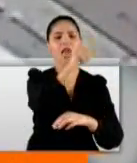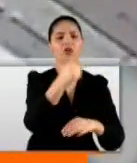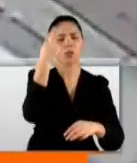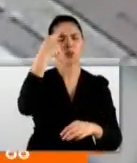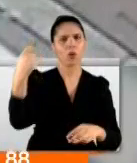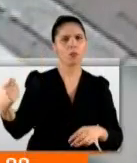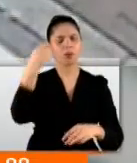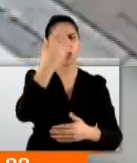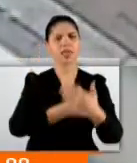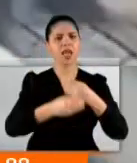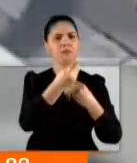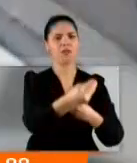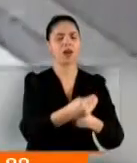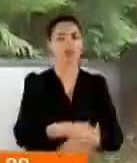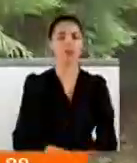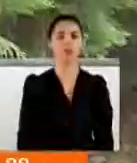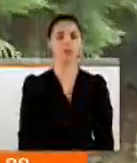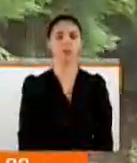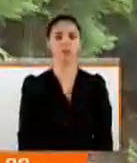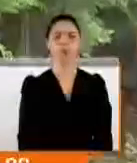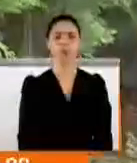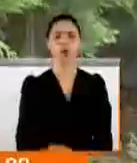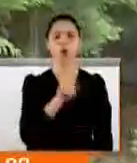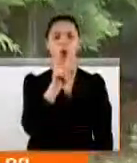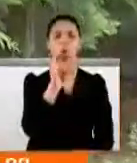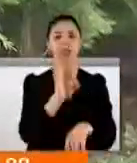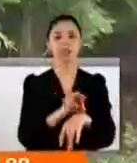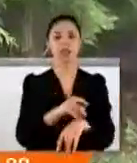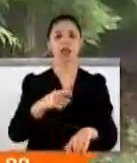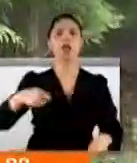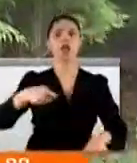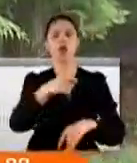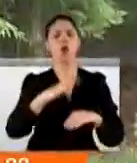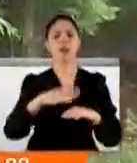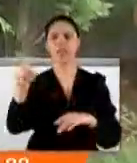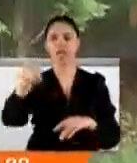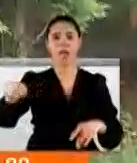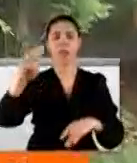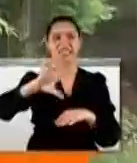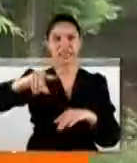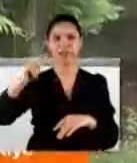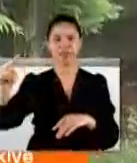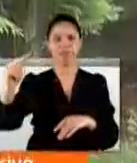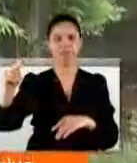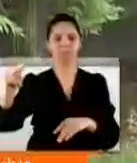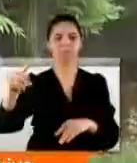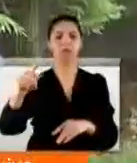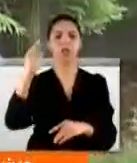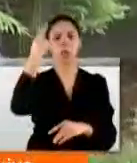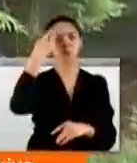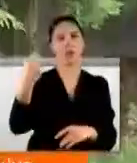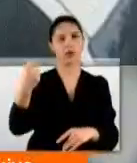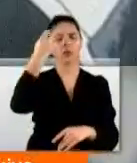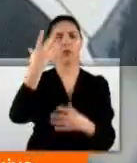tornavidayla yaraladı. Can havliyle onlar da tabii tornavida falan sallamaya başladılar bana. Alnıma geldi